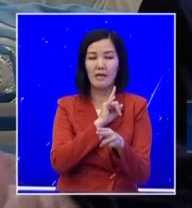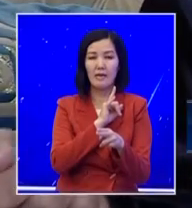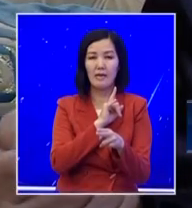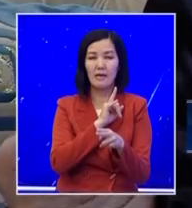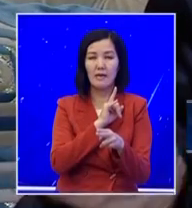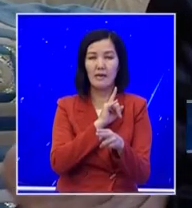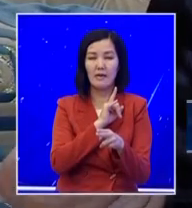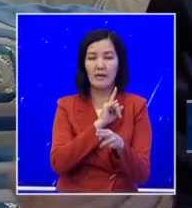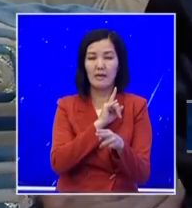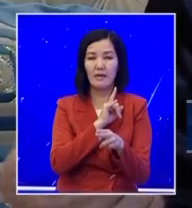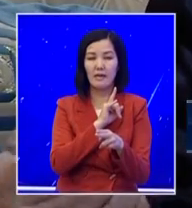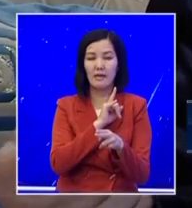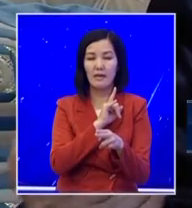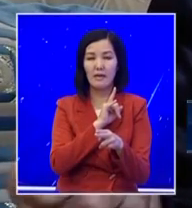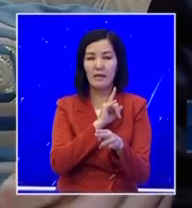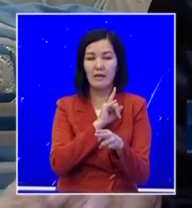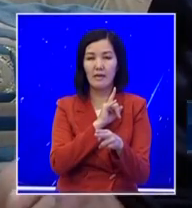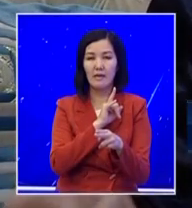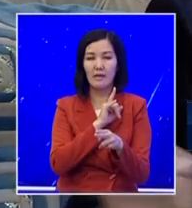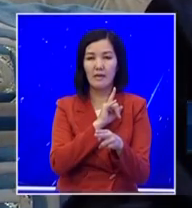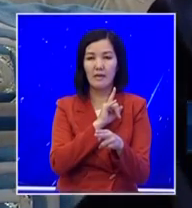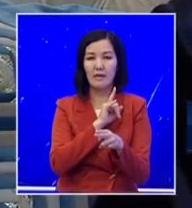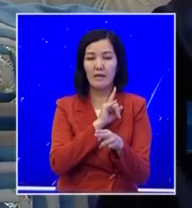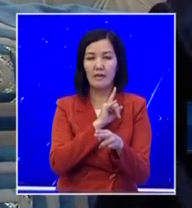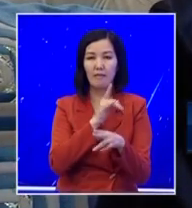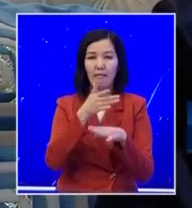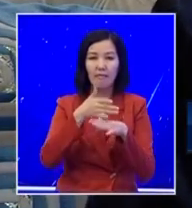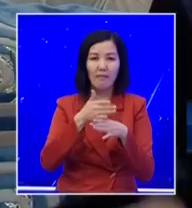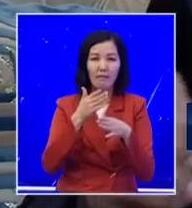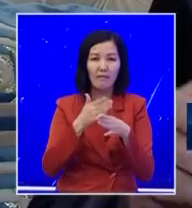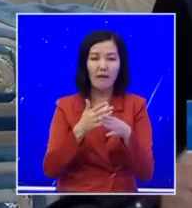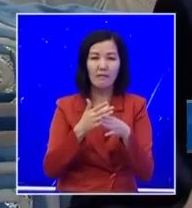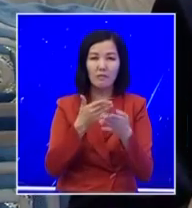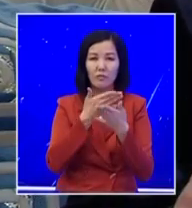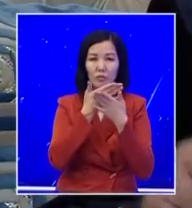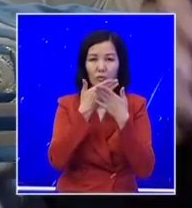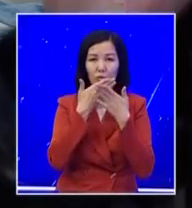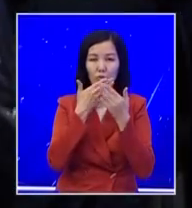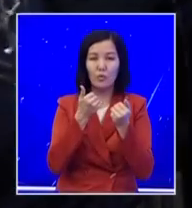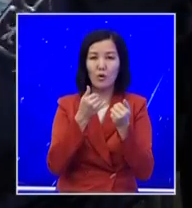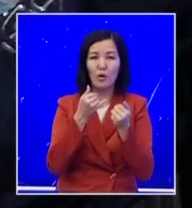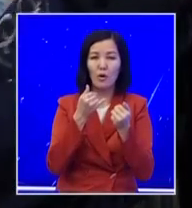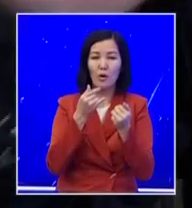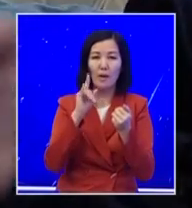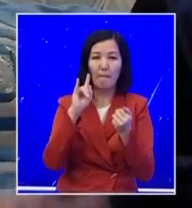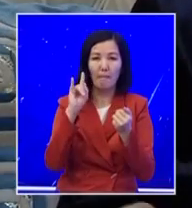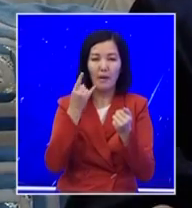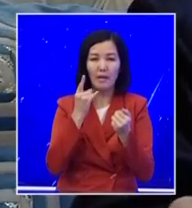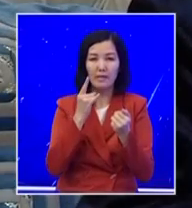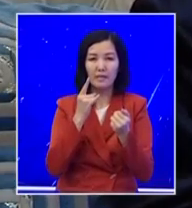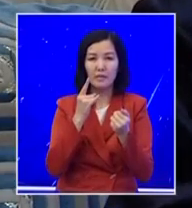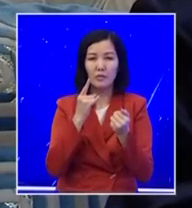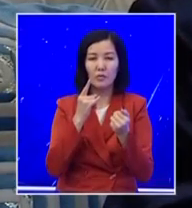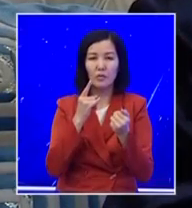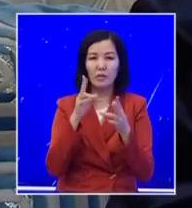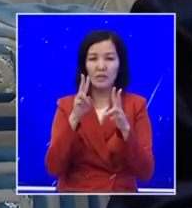бір осы жаңағы бір жапырақ нан табылмай баласын жатқызып қойып, соны іздеп,